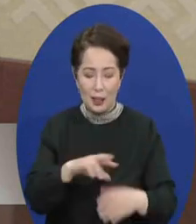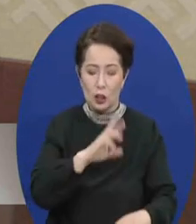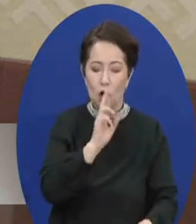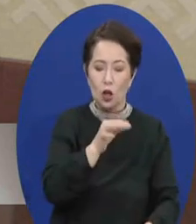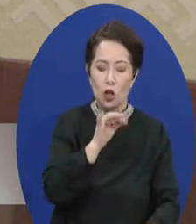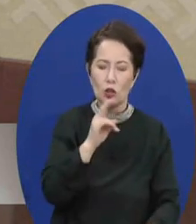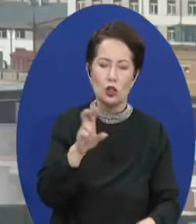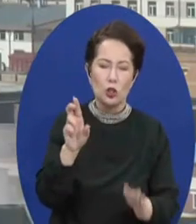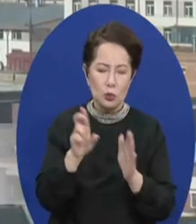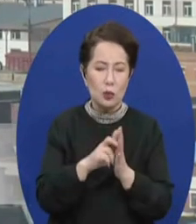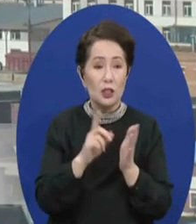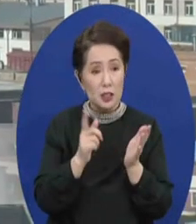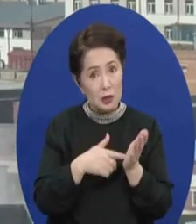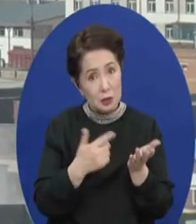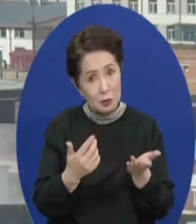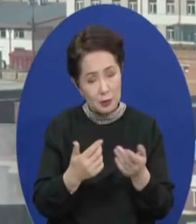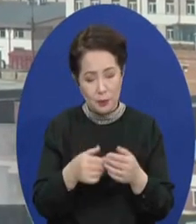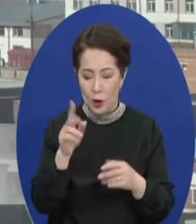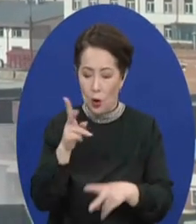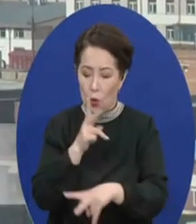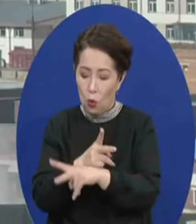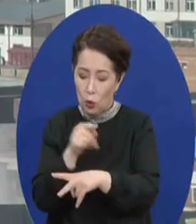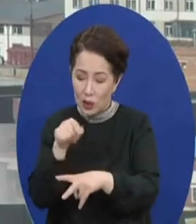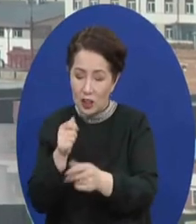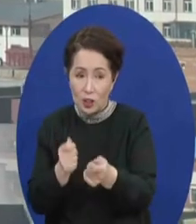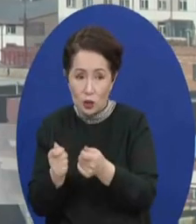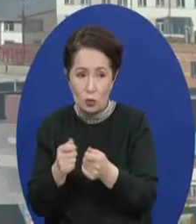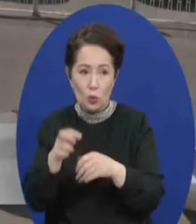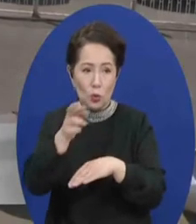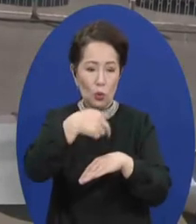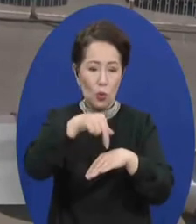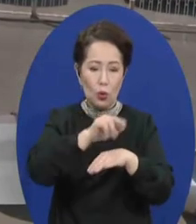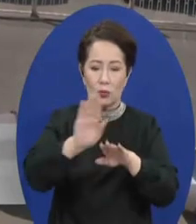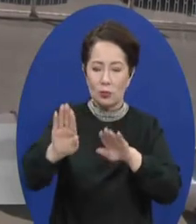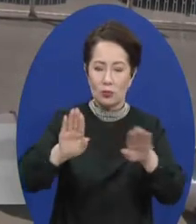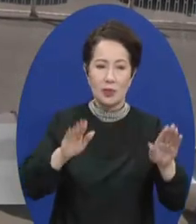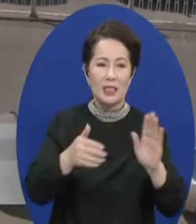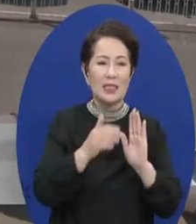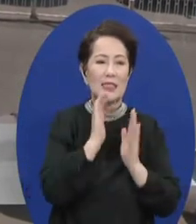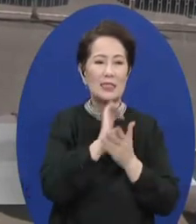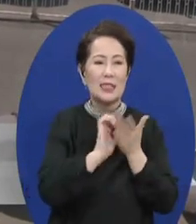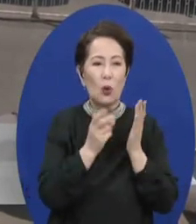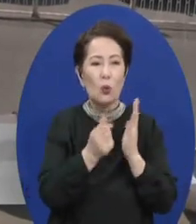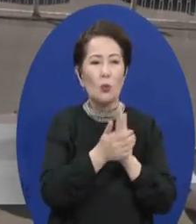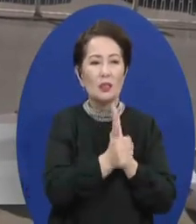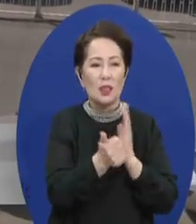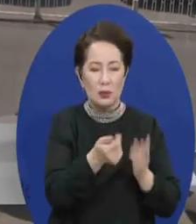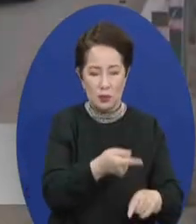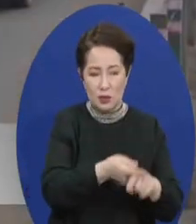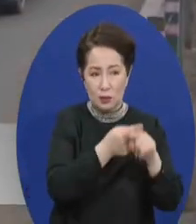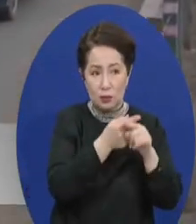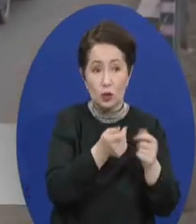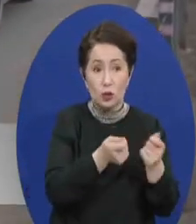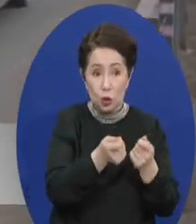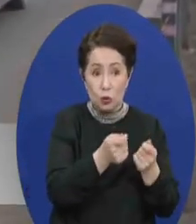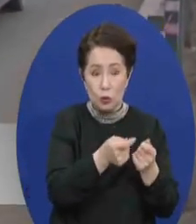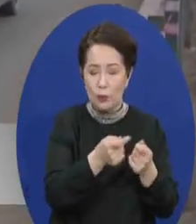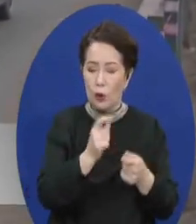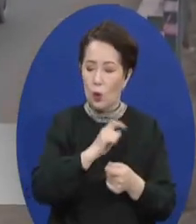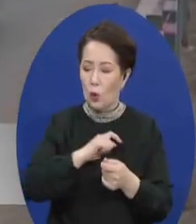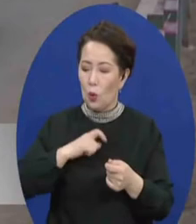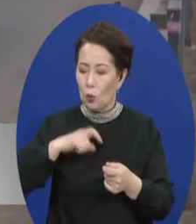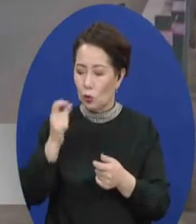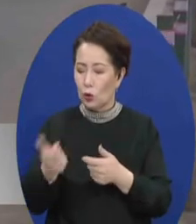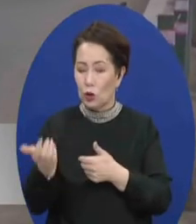олгох хэрэгтэй болсон ч гэдэг юм уу. Мөн энэ хуулийн зохицуулалтаар дүүргүүдэд санхүүгийн хувьд чадвахжуулж дэмжих зохицуулалт оруулсан. Тухайлбал хувь